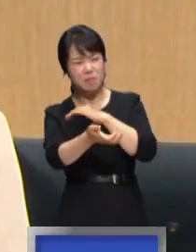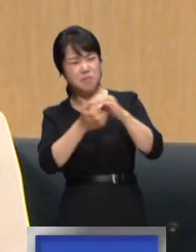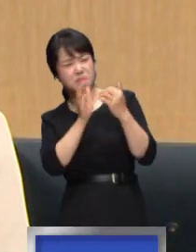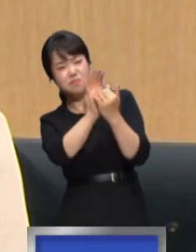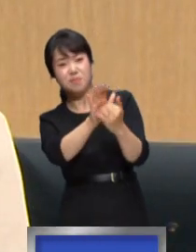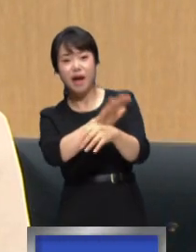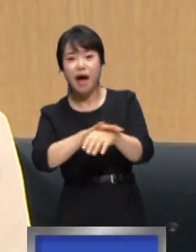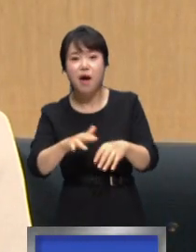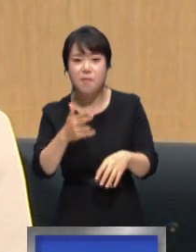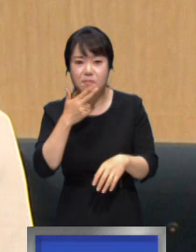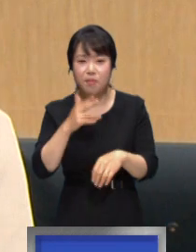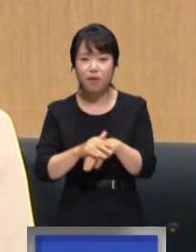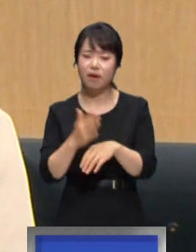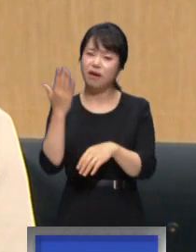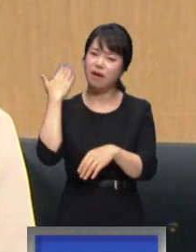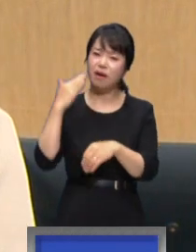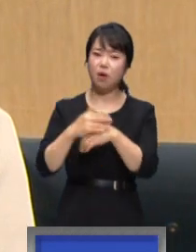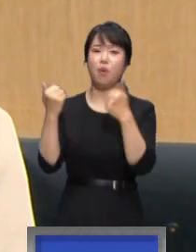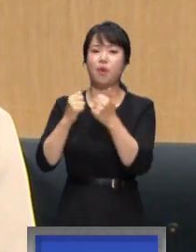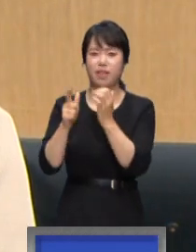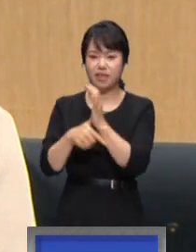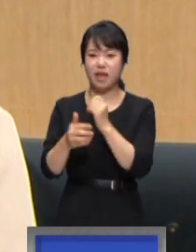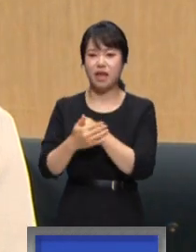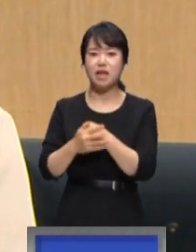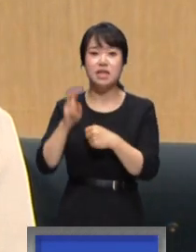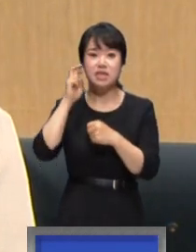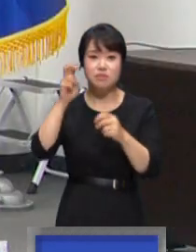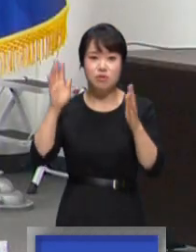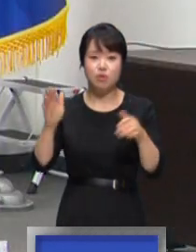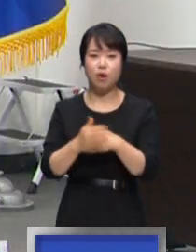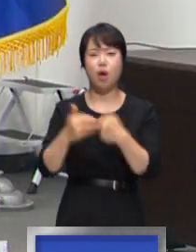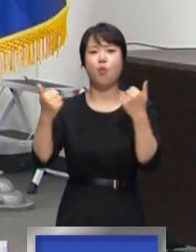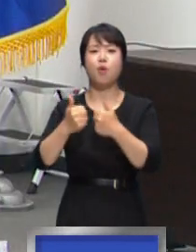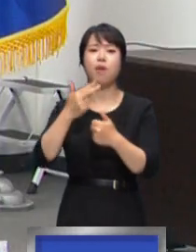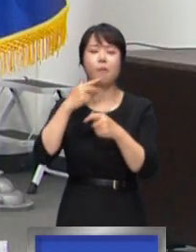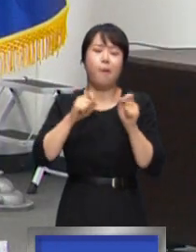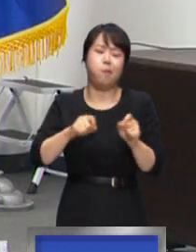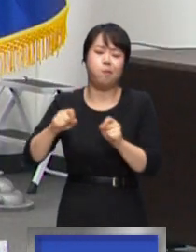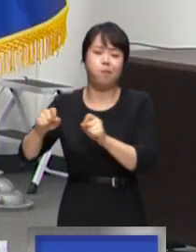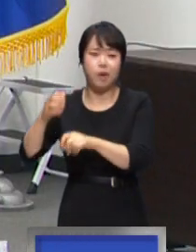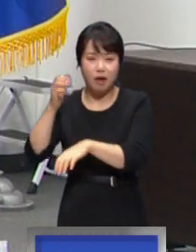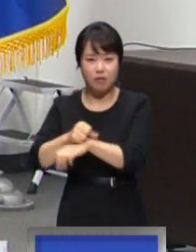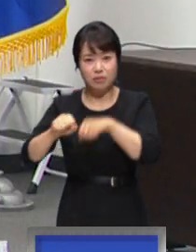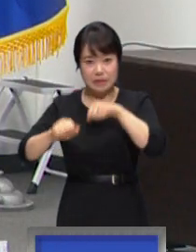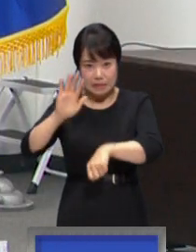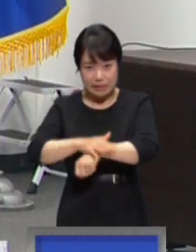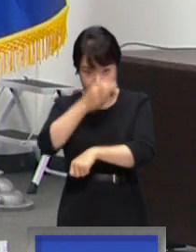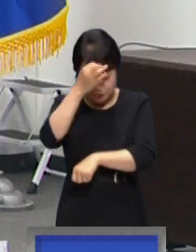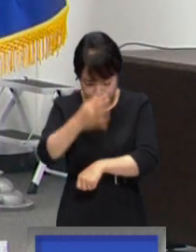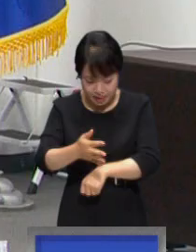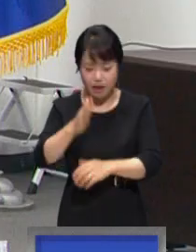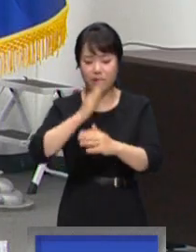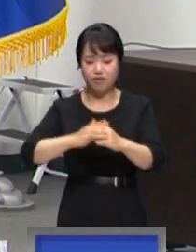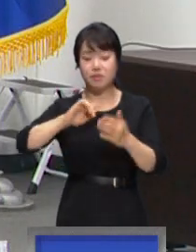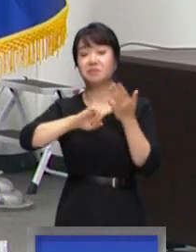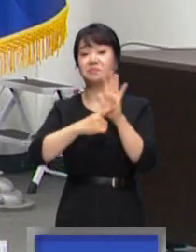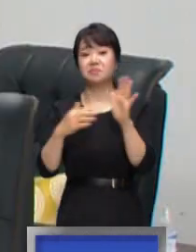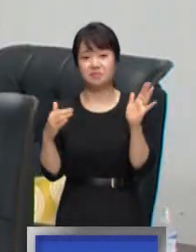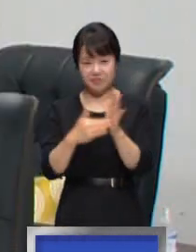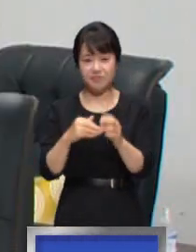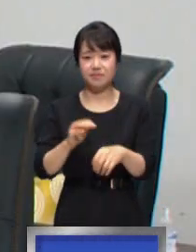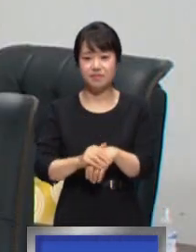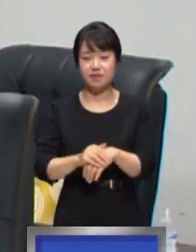못하고 지난달 열린 정례회가 20일째 파행돼 주민들에게 공식 사과한 겁니다. 마비된